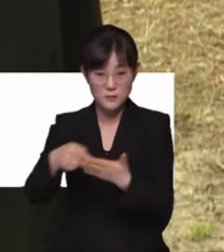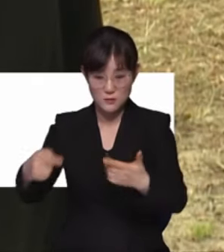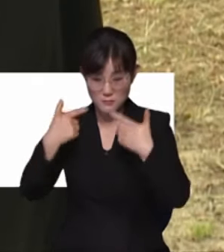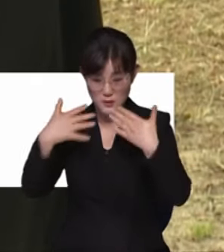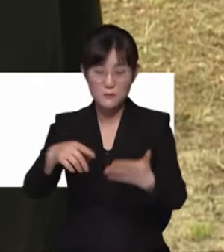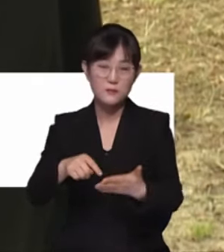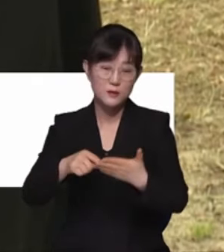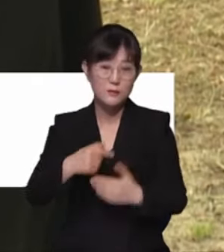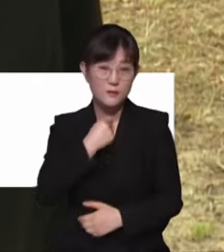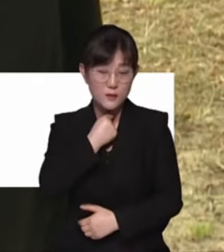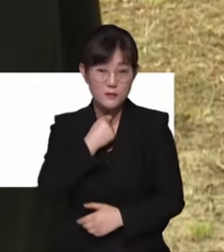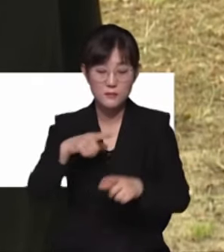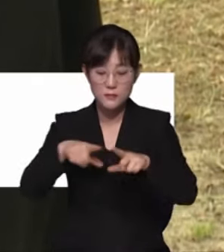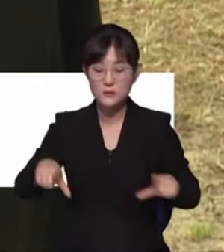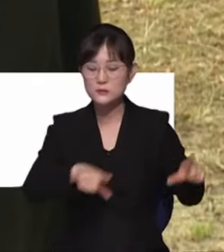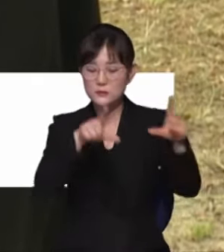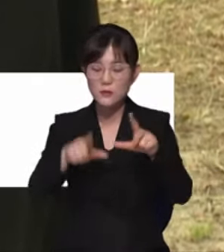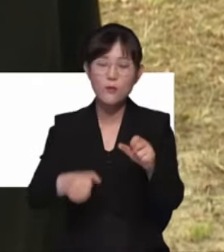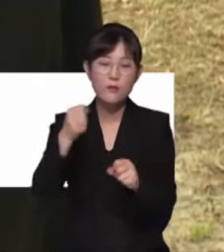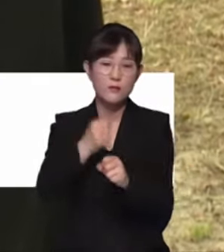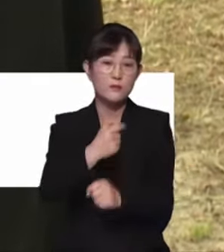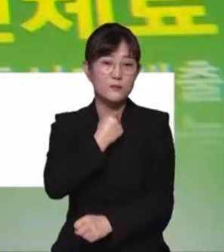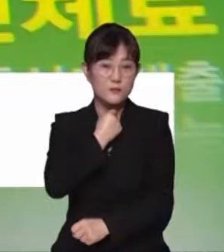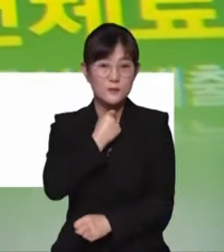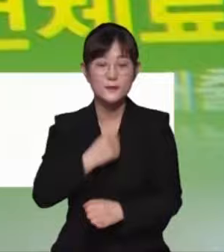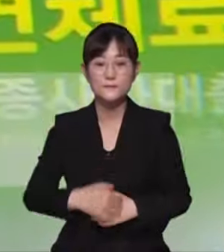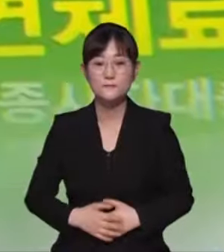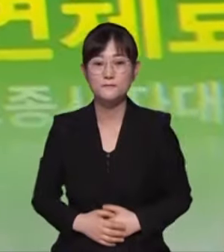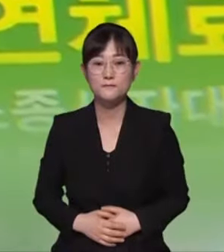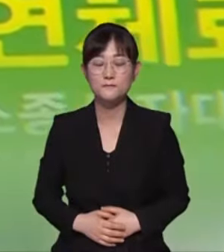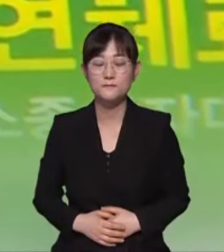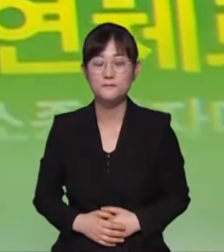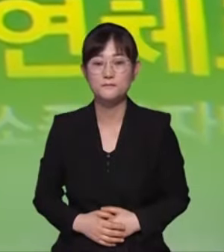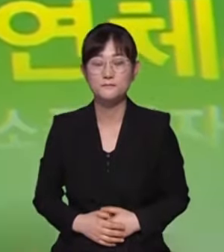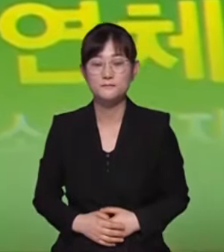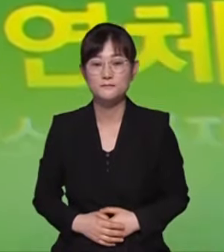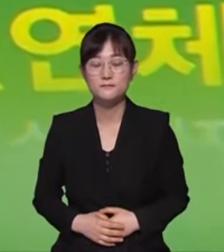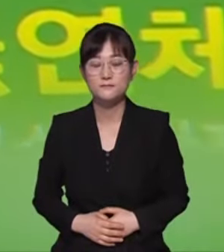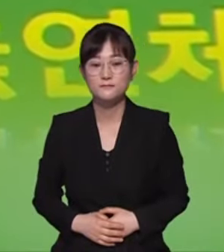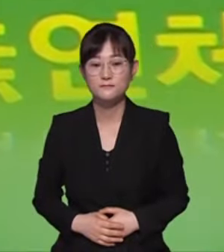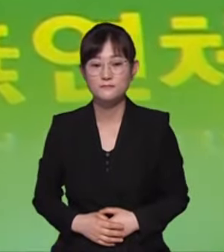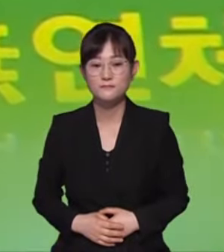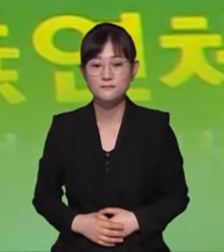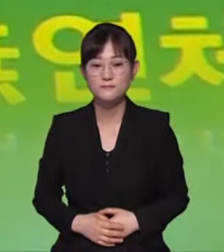명명백백히 밝혀져 다시 일상으로 돌아갔으면 하는 바람입니다. KBC 조경원입니다.